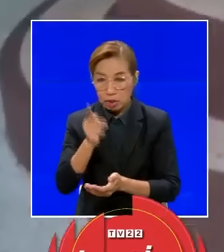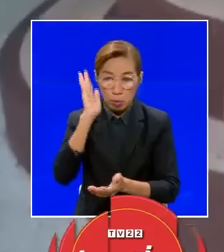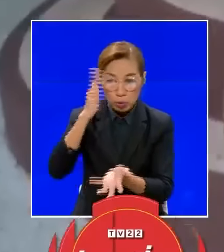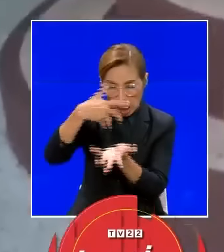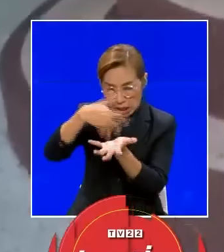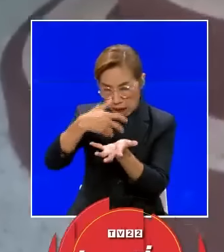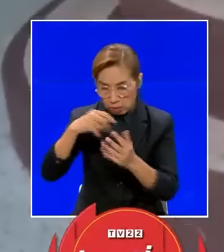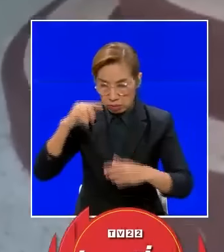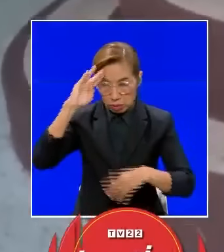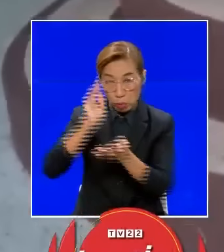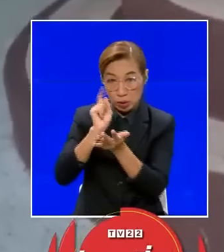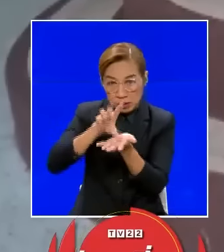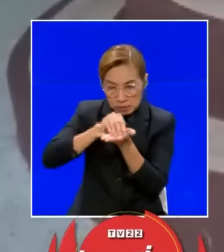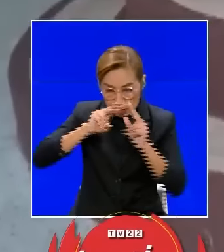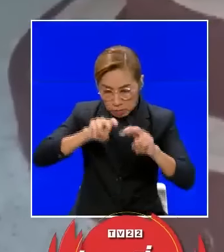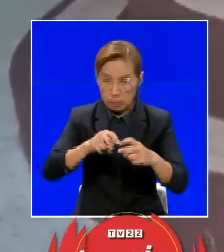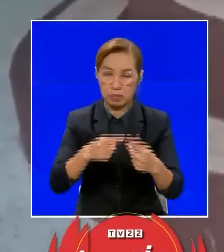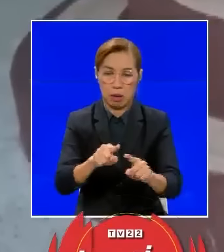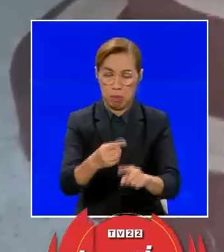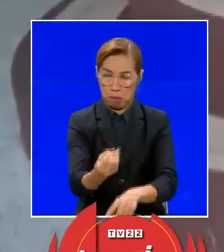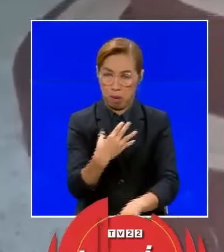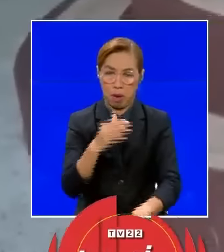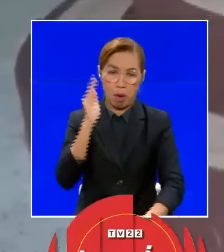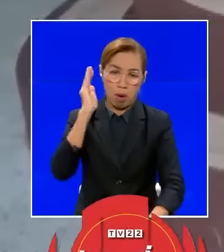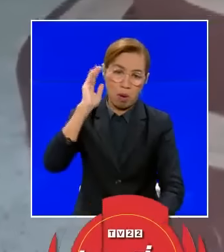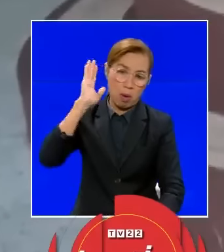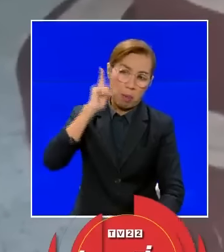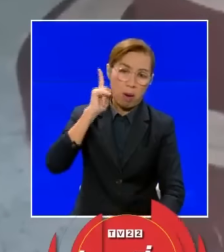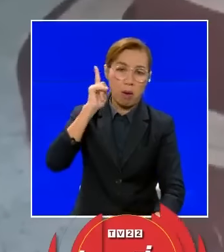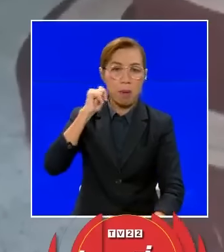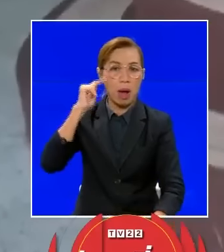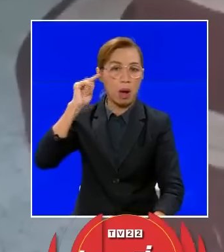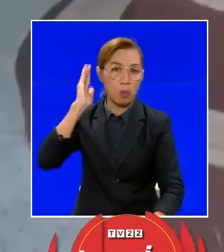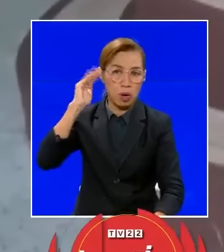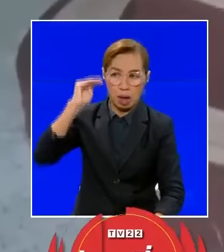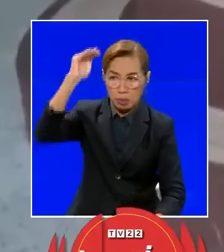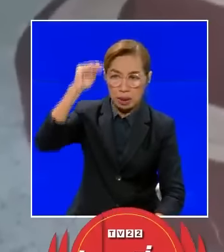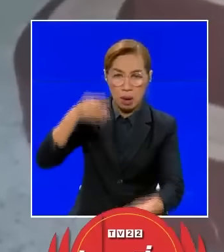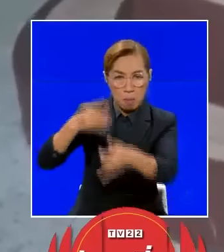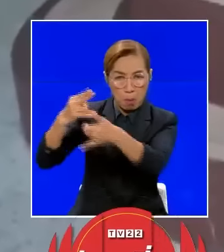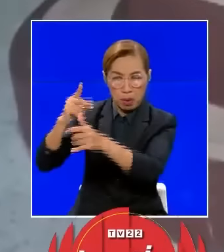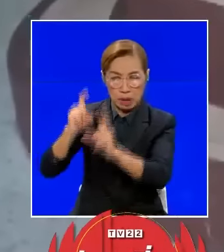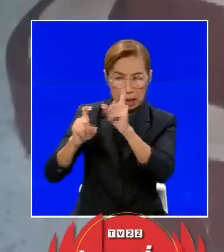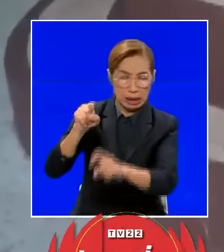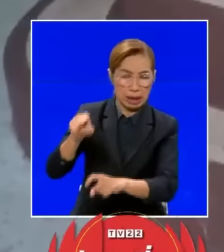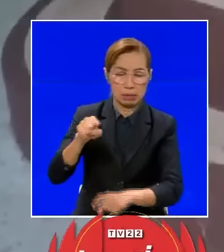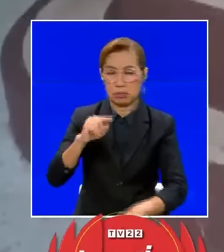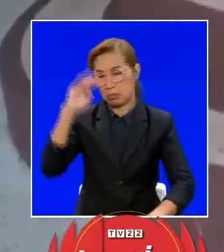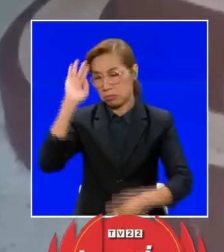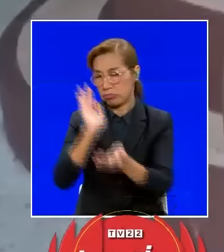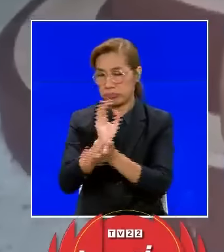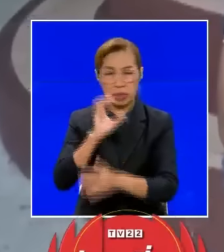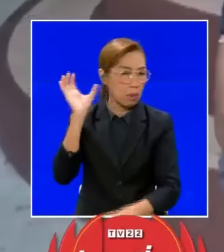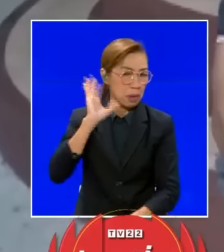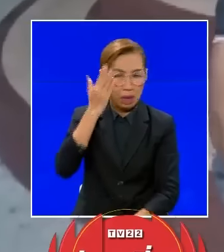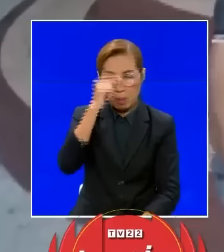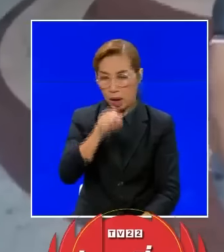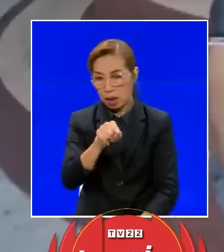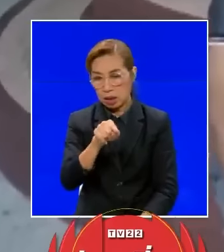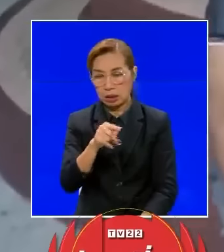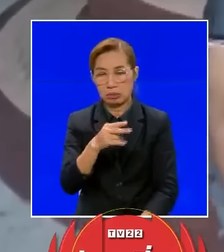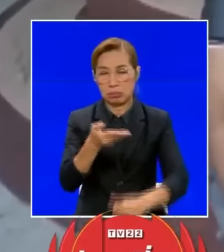แต่ทีนี้เนี่ยโอ้โหบอกพ่อแม่พี่ชายน้องชายถูกคนร้ายยิงตายหมดตำรวจยังไม่เชื่อนะทำไมล่ะครับเพราะไอ้สิ่งที่มัน